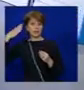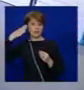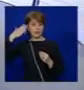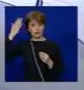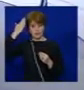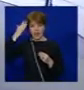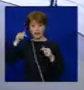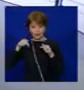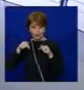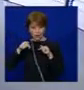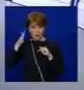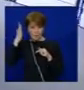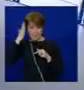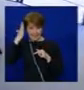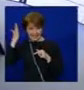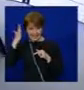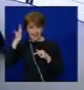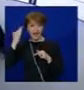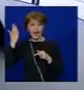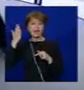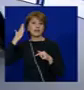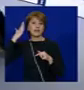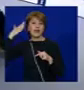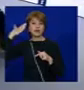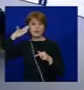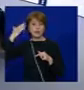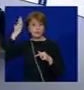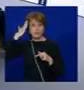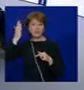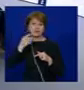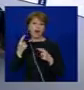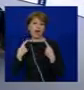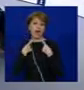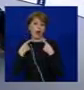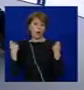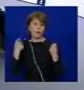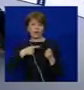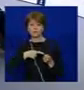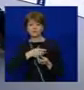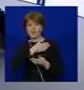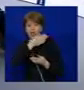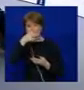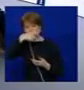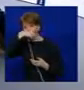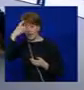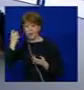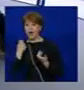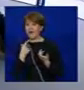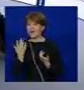служебен министър и служебното правителство пропиляха цяло лято, в което беше ясно, че